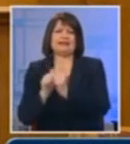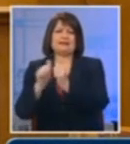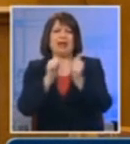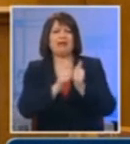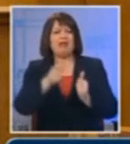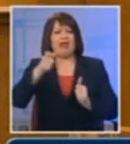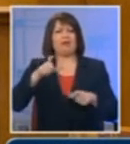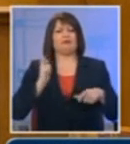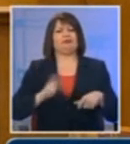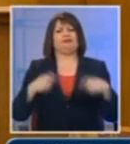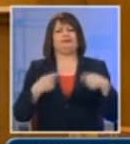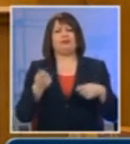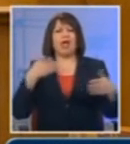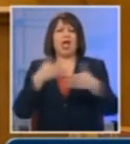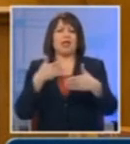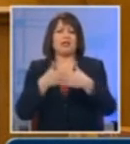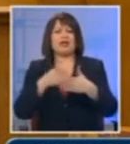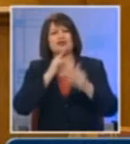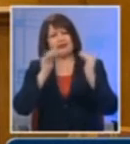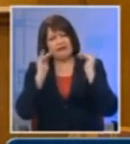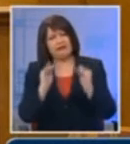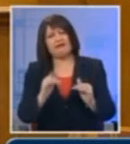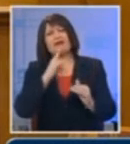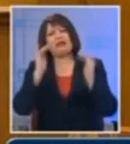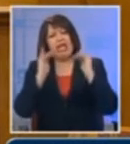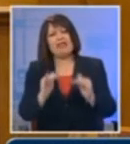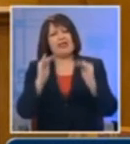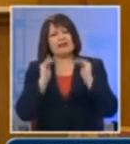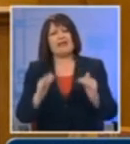υπεριαλιστικές, σε αδιέξοδα και μια από τα ίδια για το λαό και την νεολαία.